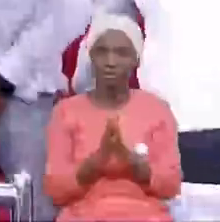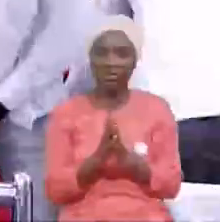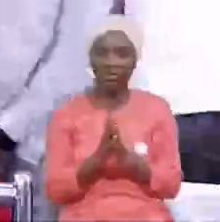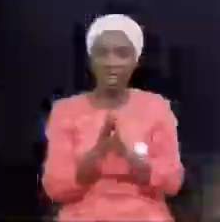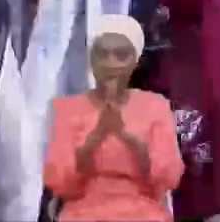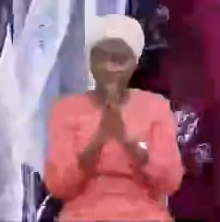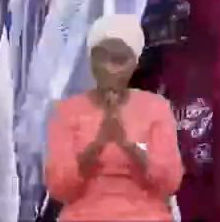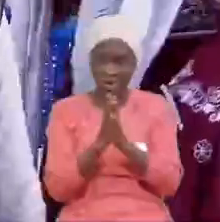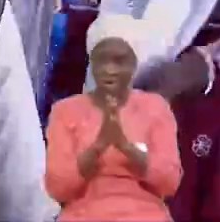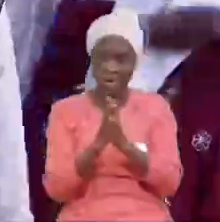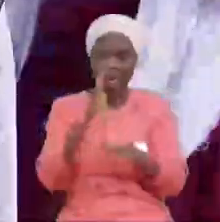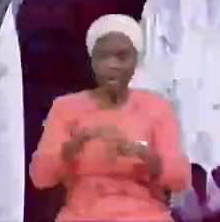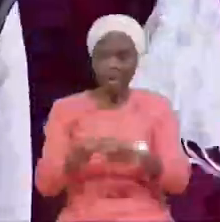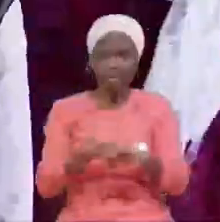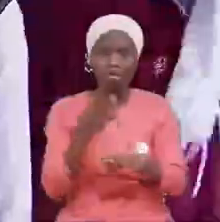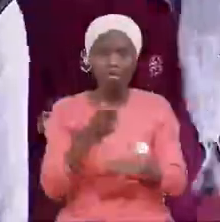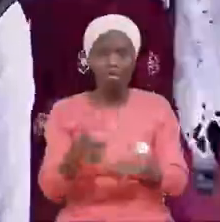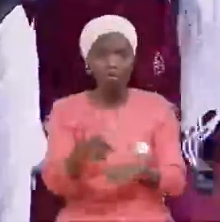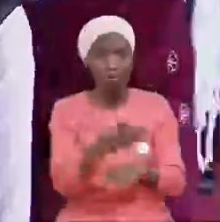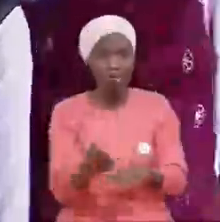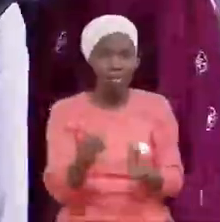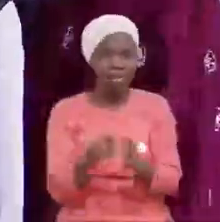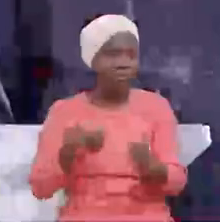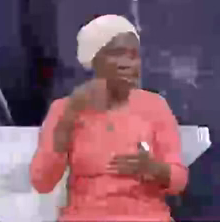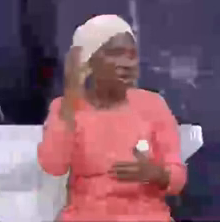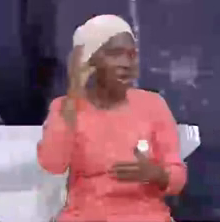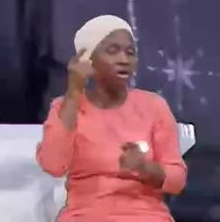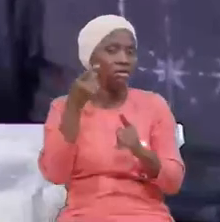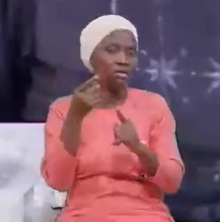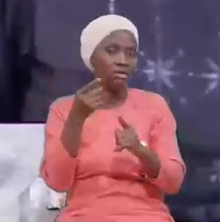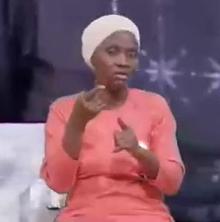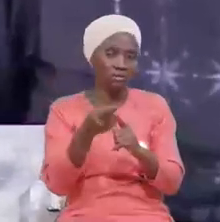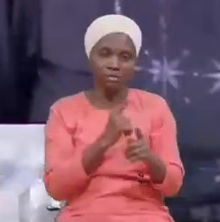et amener tout ce que nous avons entendu à Dieu dans la prière.